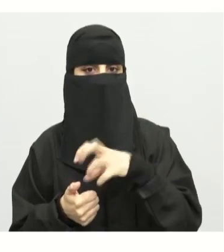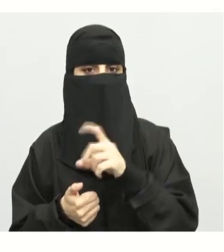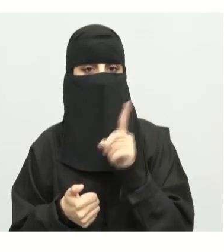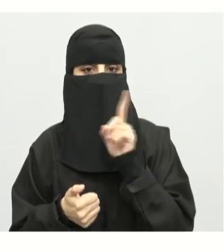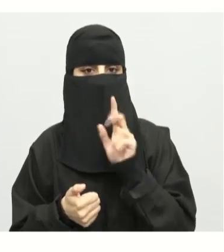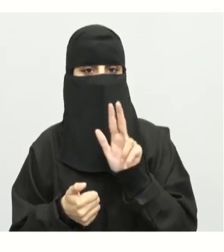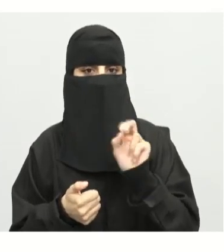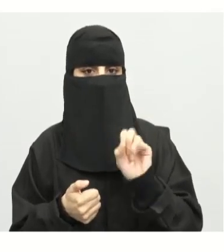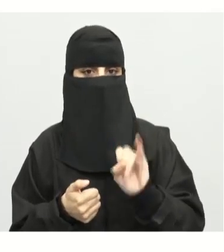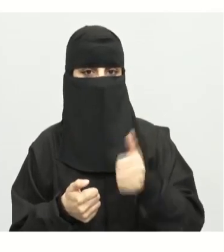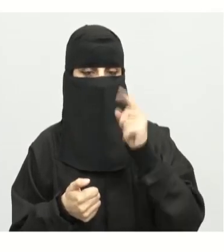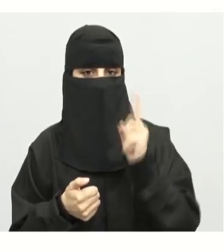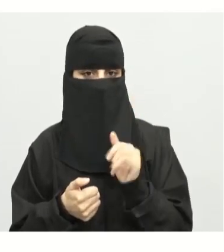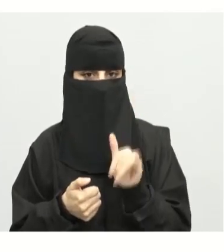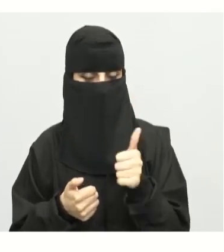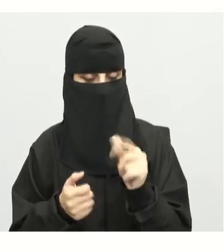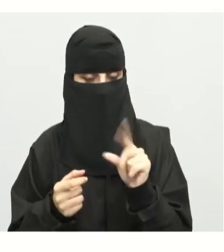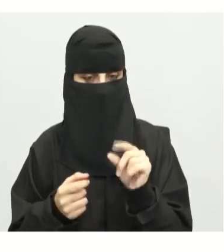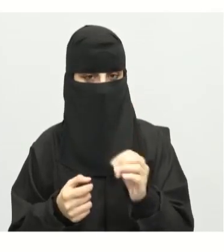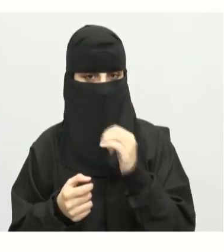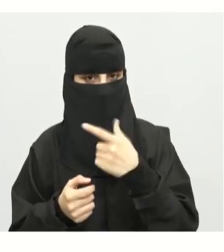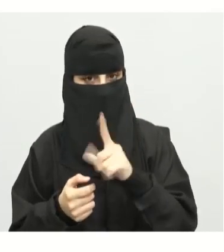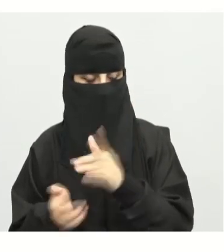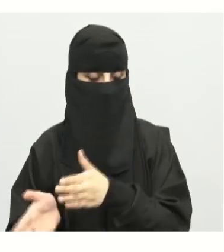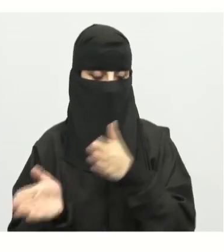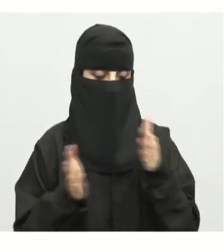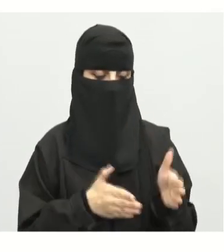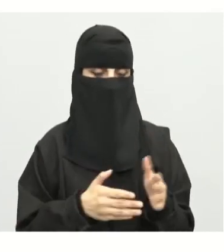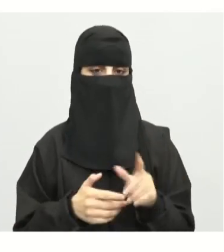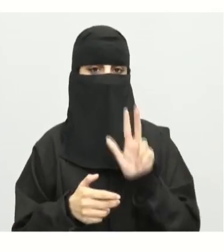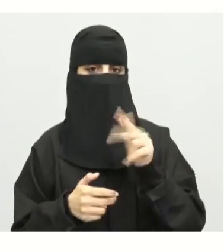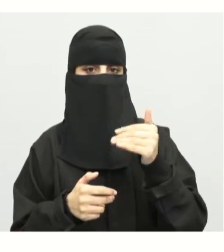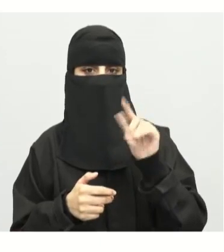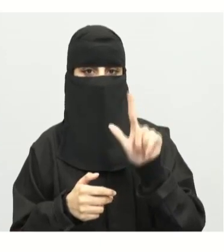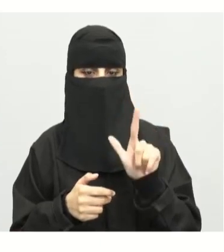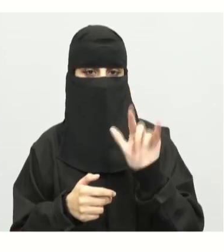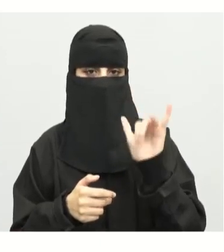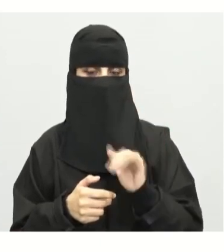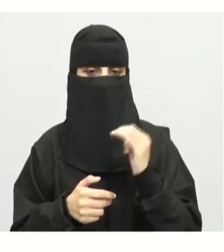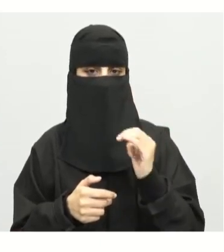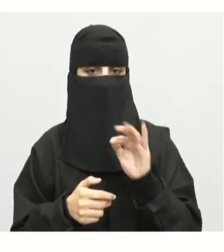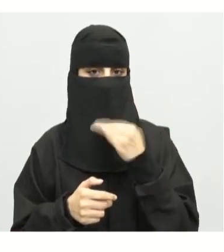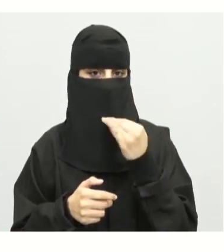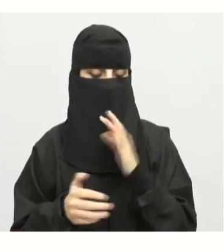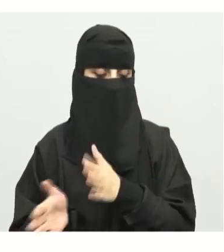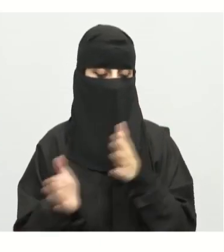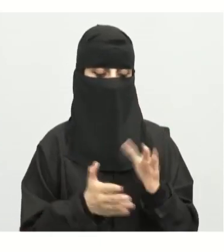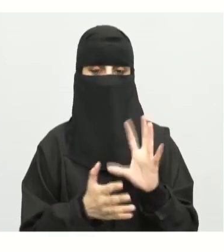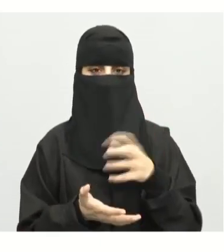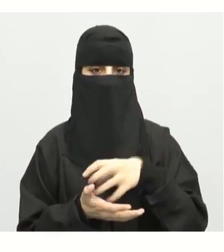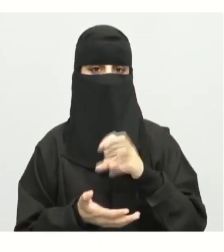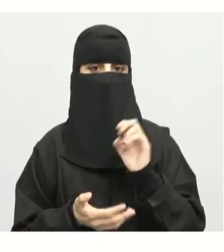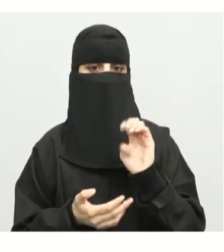القماري اجابه صحيحه الخليج العربي جزيره جنى